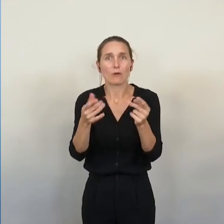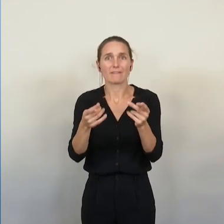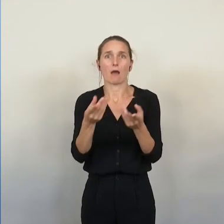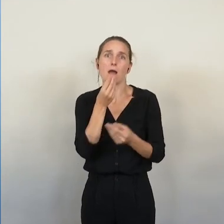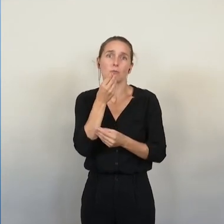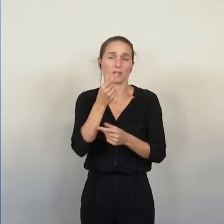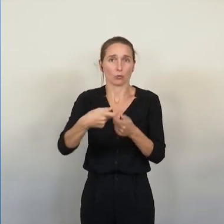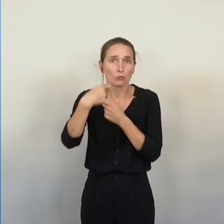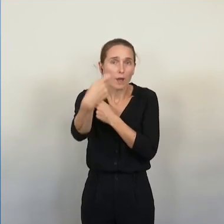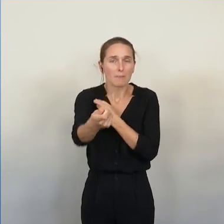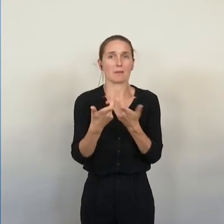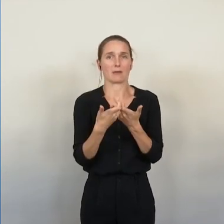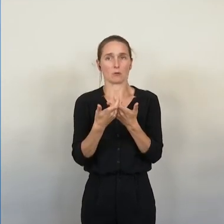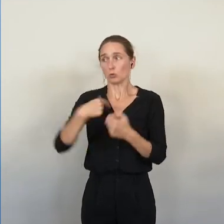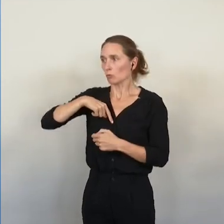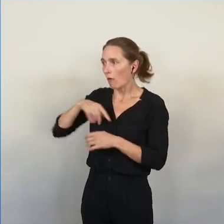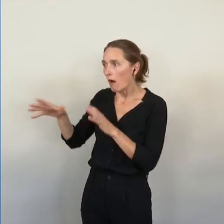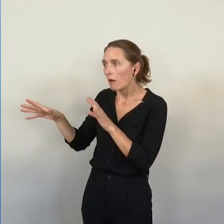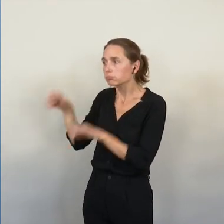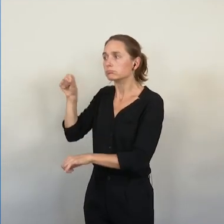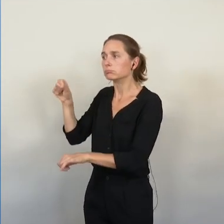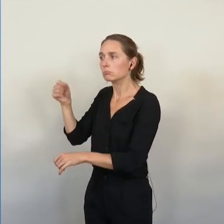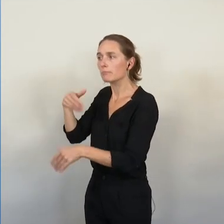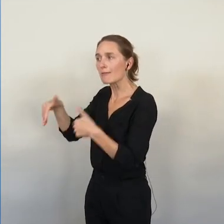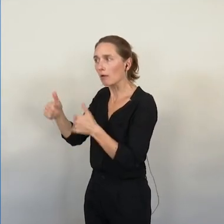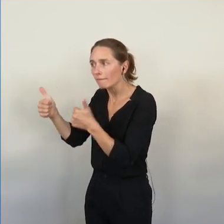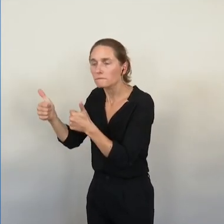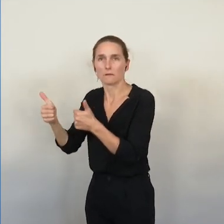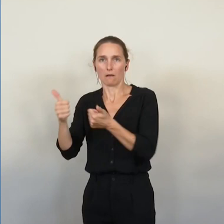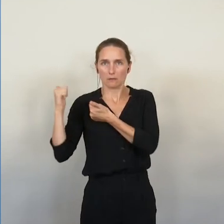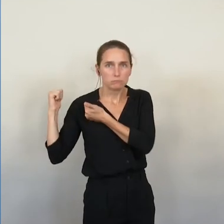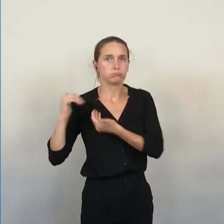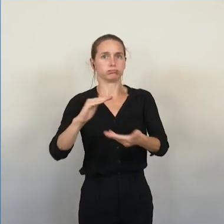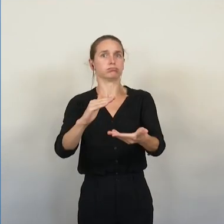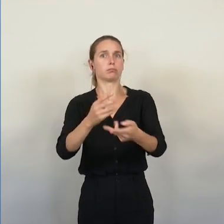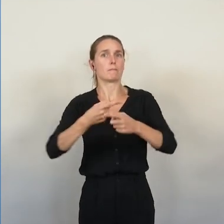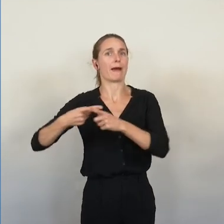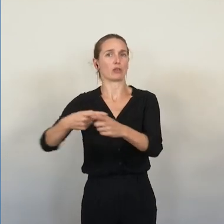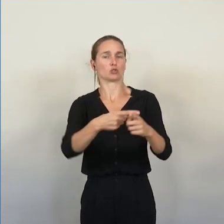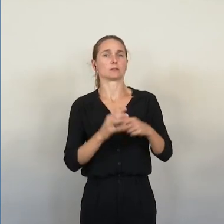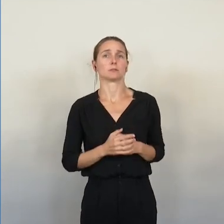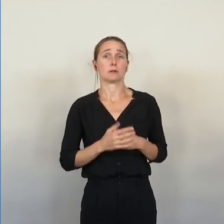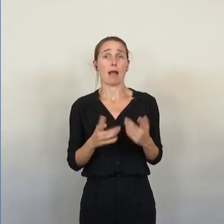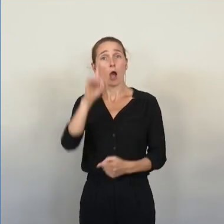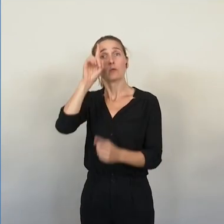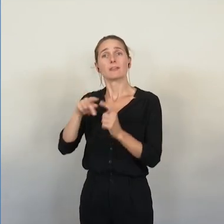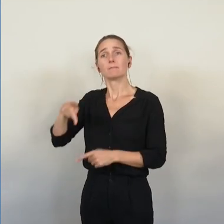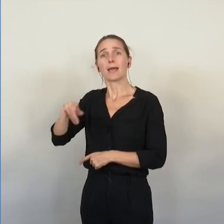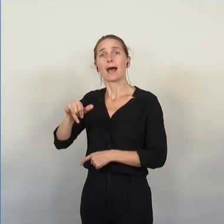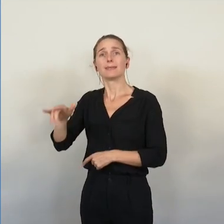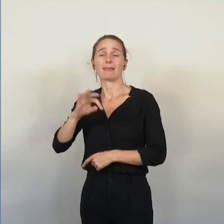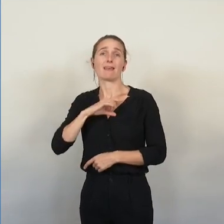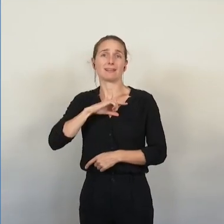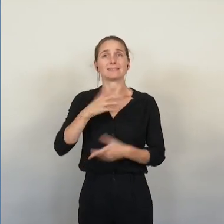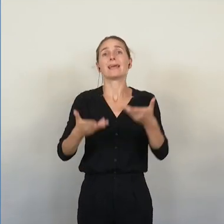partager les recettes pour modifier ces pratiques alimentaires en visant les objectifs du pait je vous les rappelle 60 % flexitarien 30 %